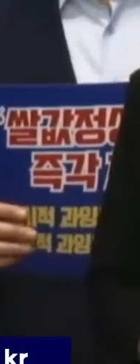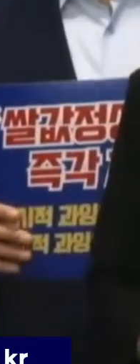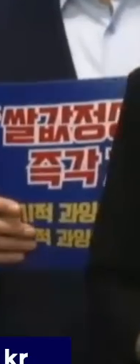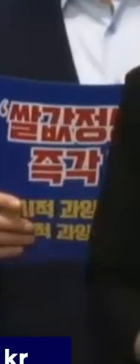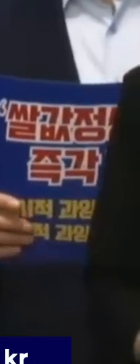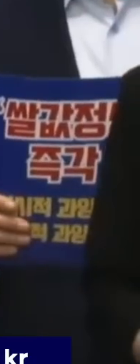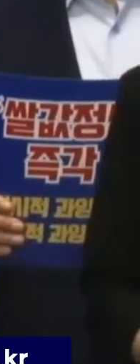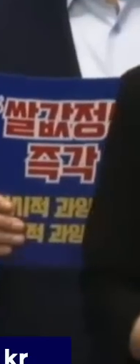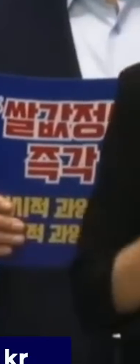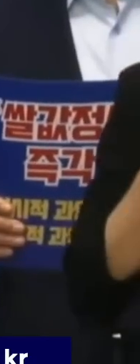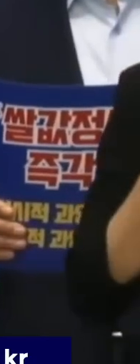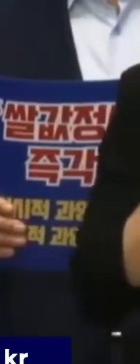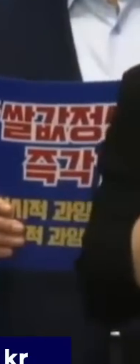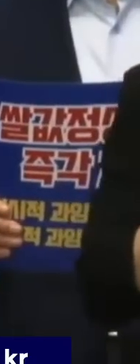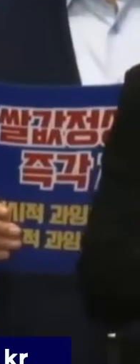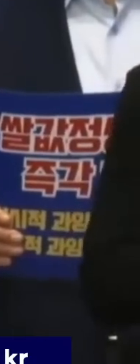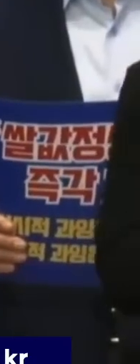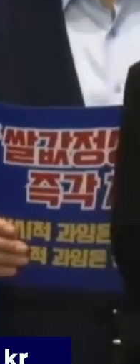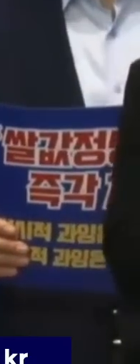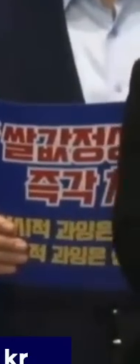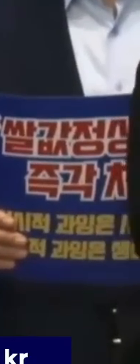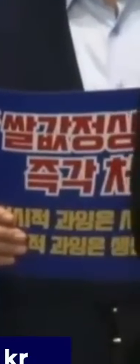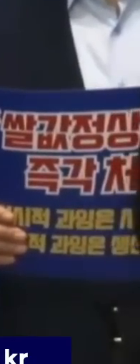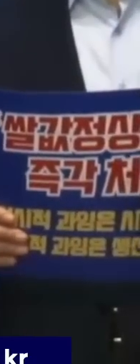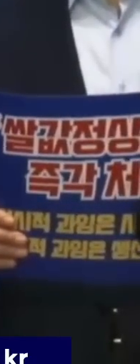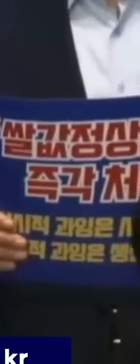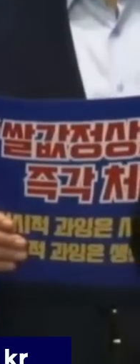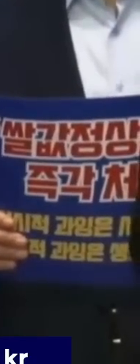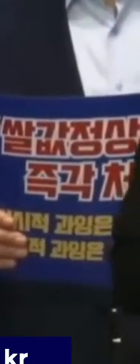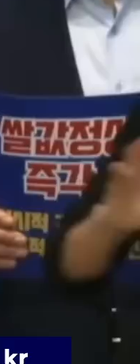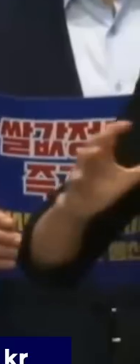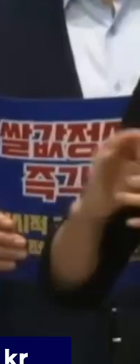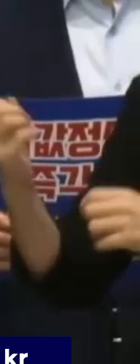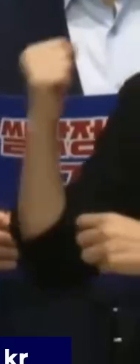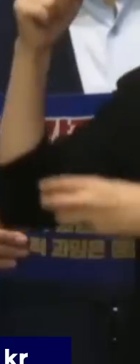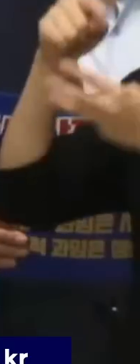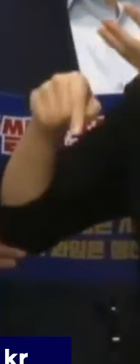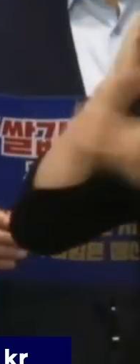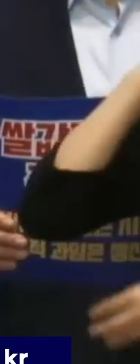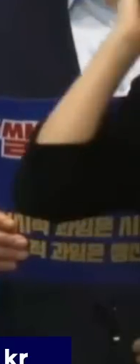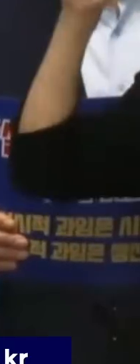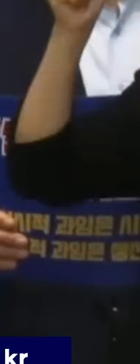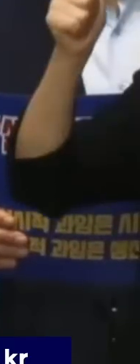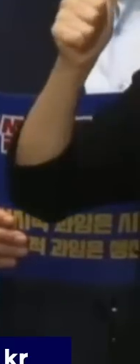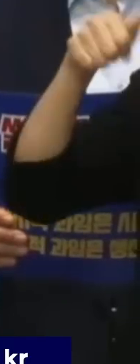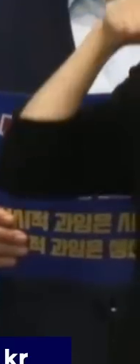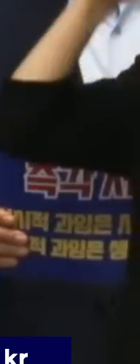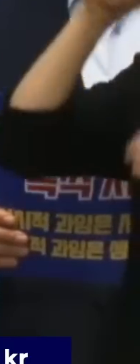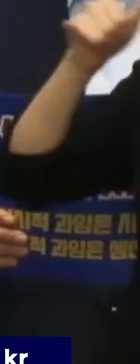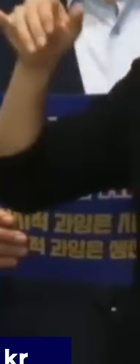우리가 여당일 때는 국힘당의 윤석열 후보가 조속한 시장 격리를